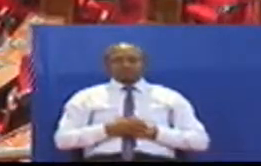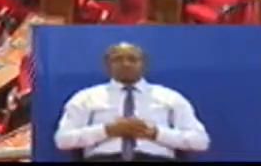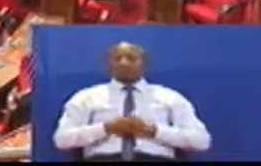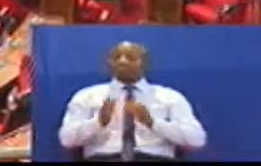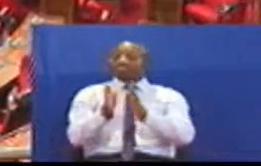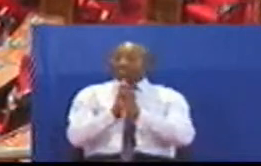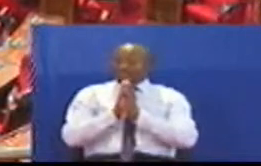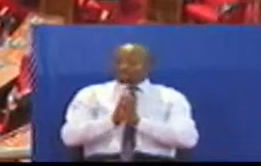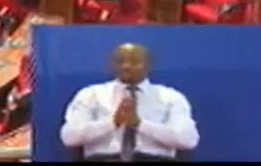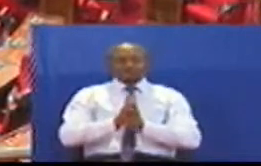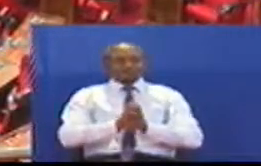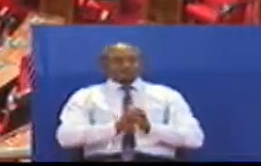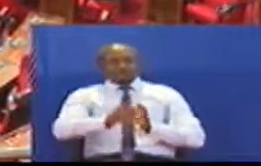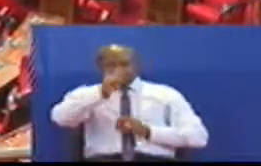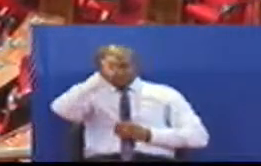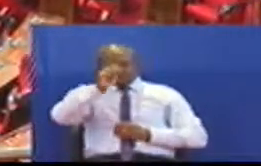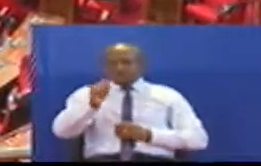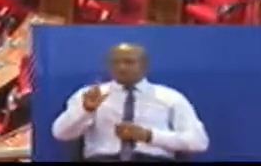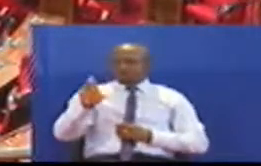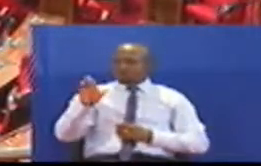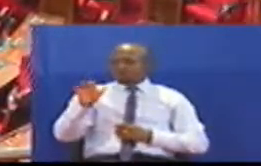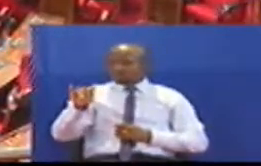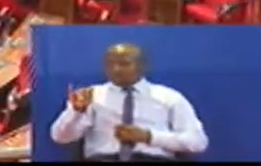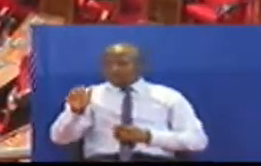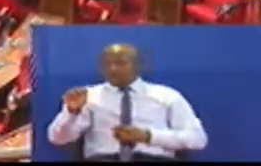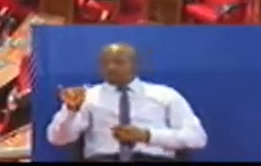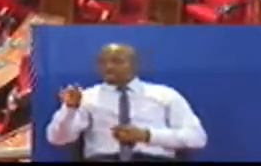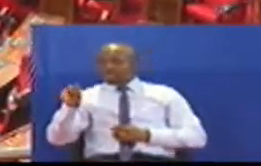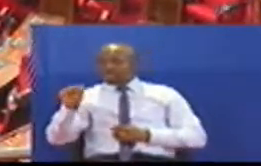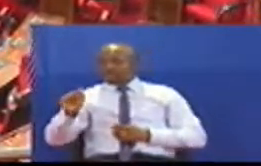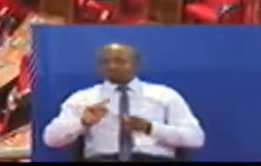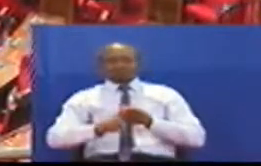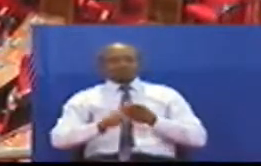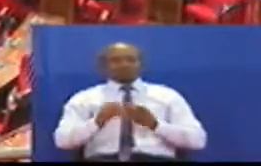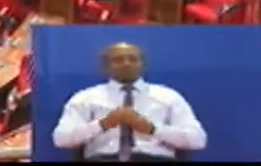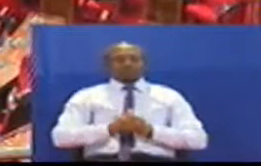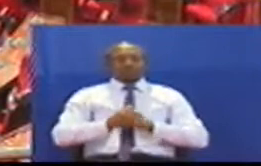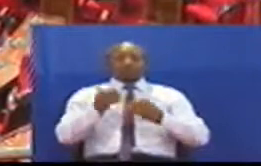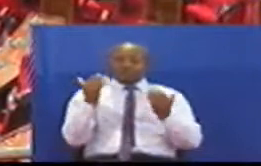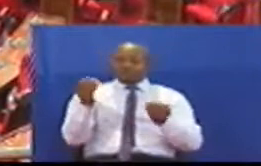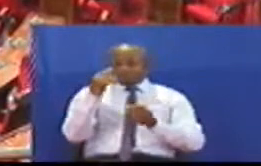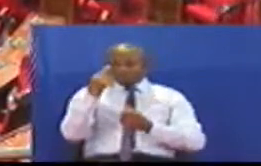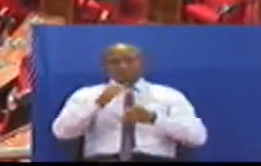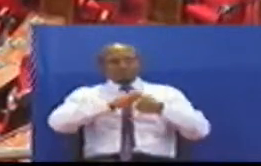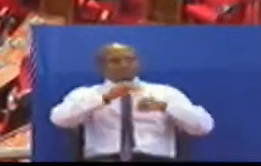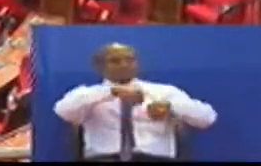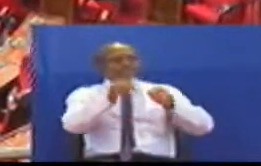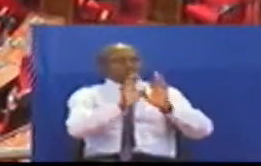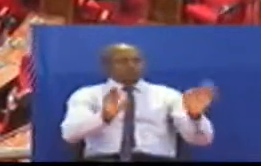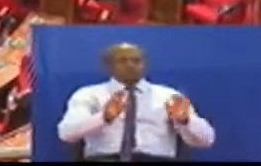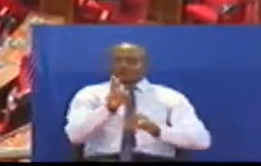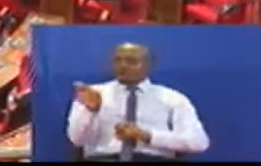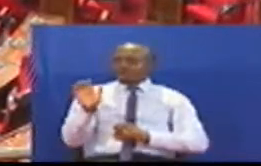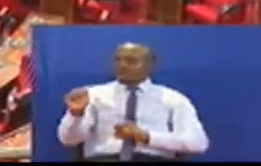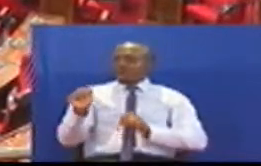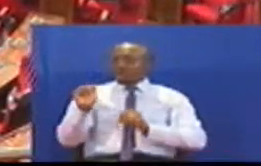Asante sana na kushukuru sana Mheshimiwa Rusi Owenya na hasa kwa kutumia muda vizuri zaidi, lakini pia hoja yako kwa kweli